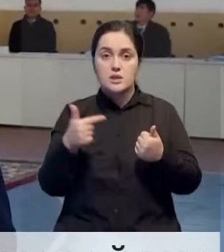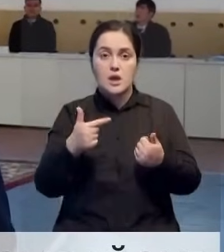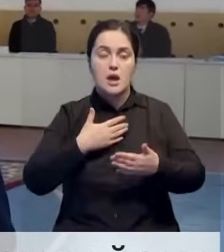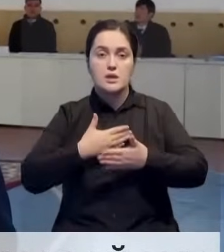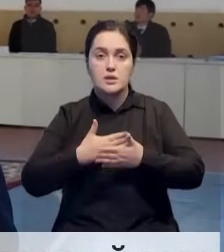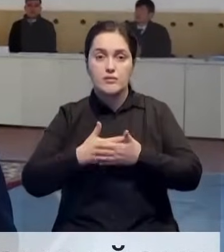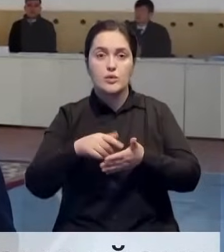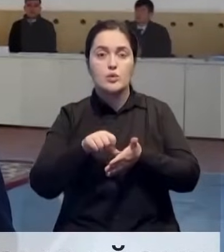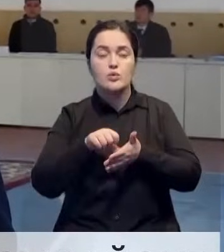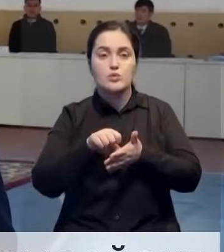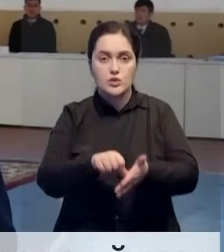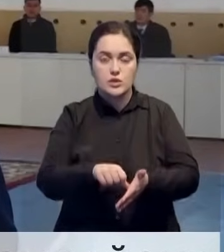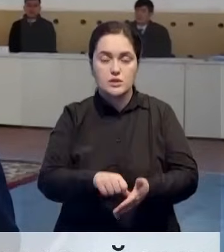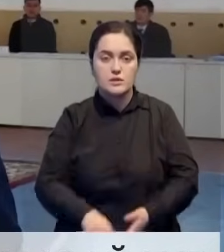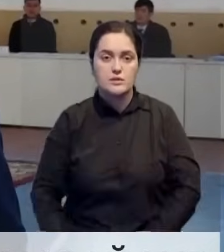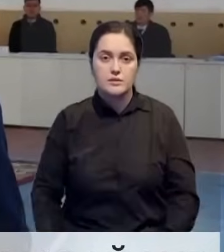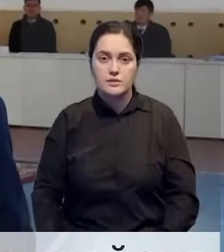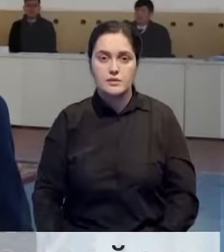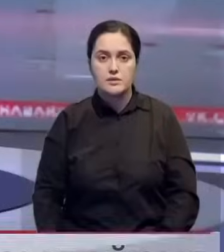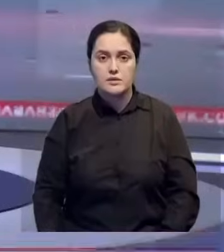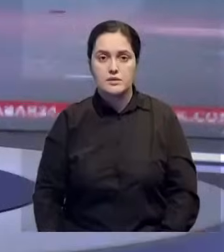активное участие. Это всегда радует.